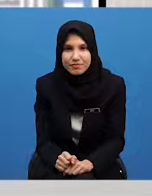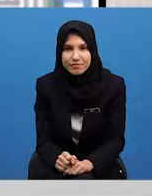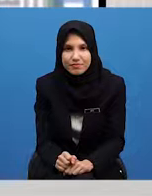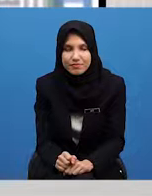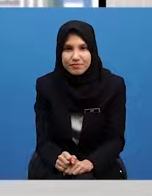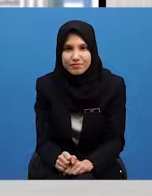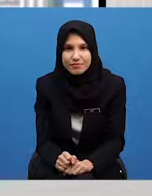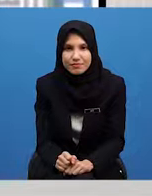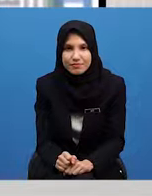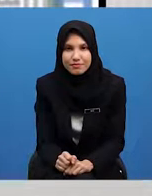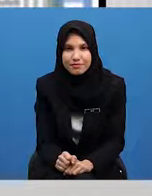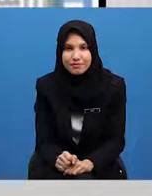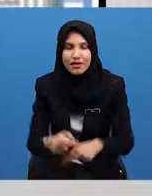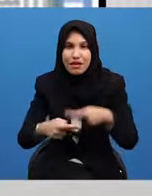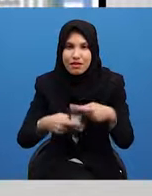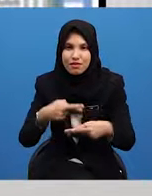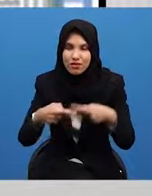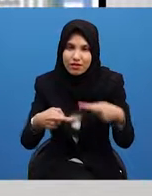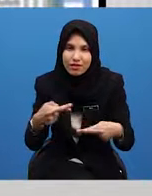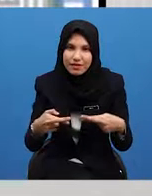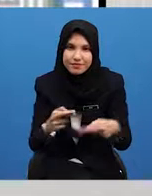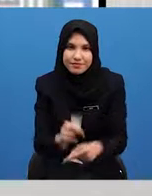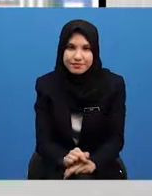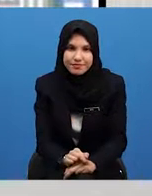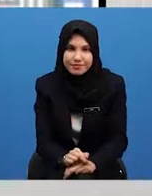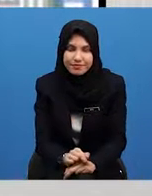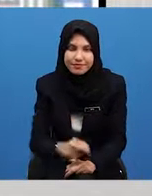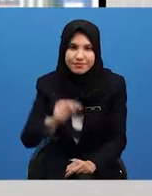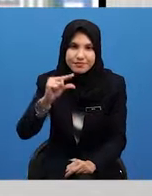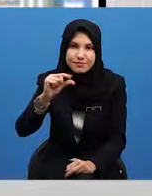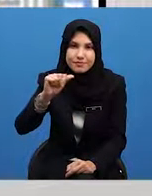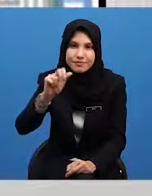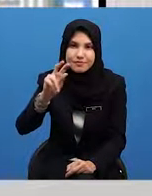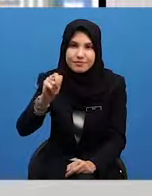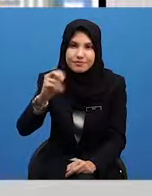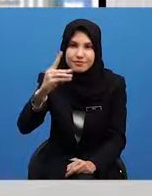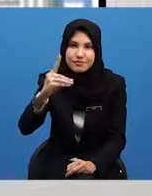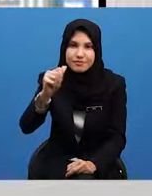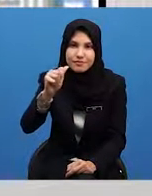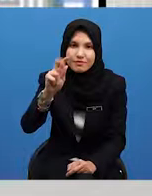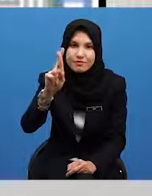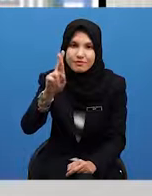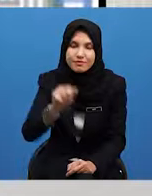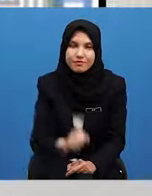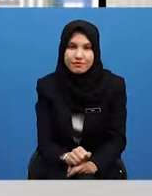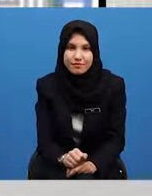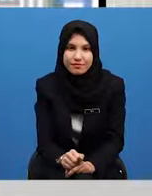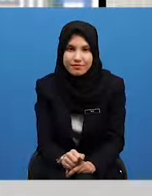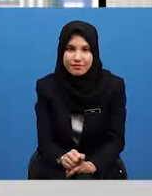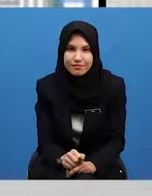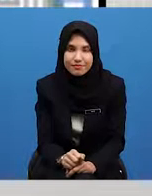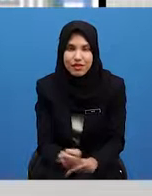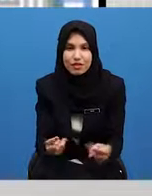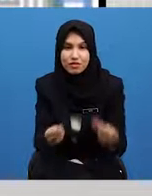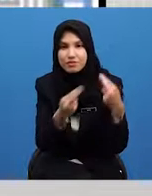roda beralur, yang alur ni gandar. Dan juga tertentu adalah